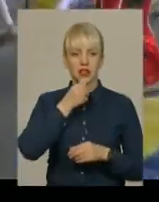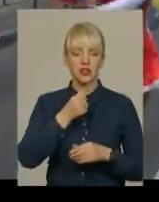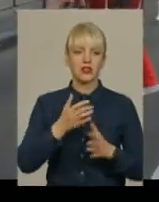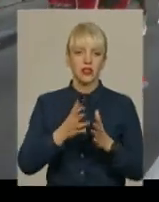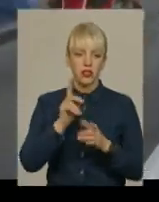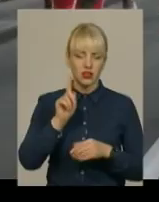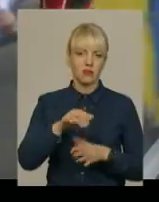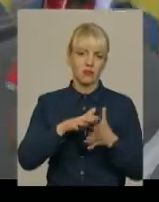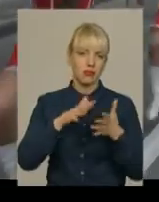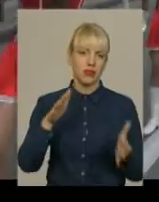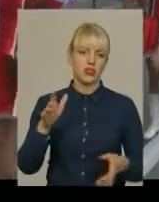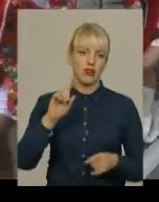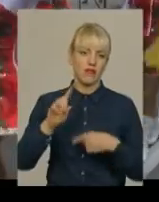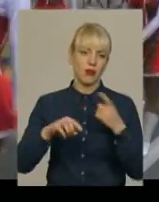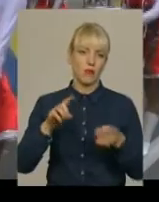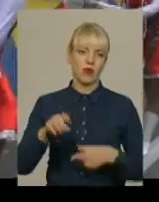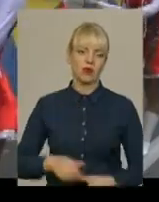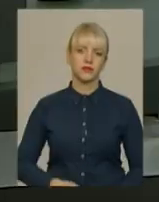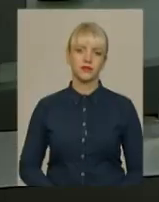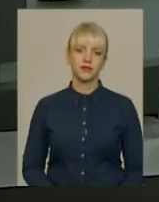Світлана Поробок, Іван Мовчан, новини «Поділля-центр».